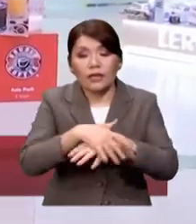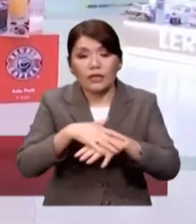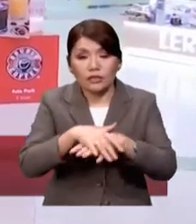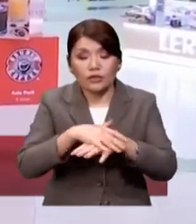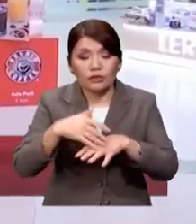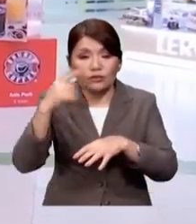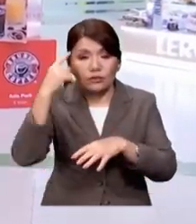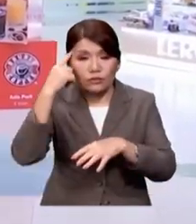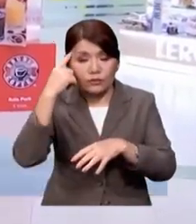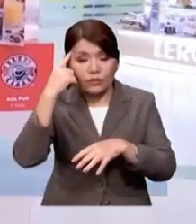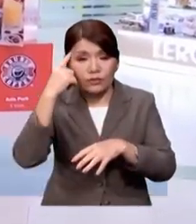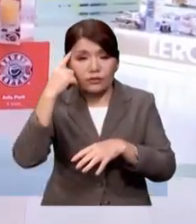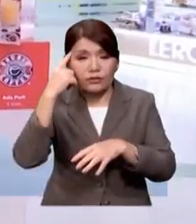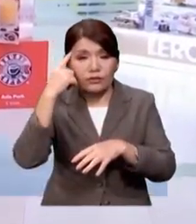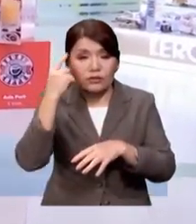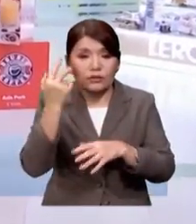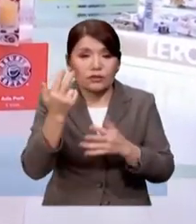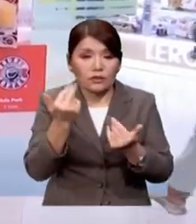считаю,